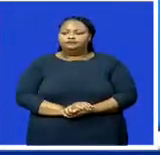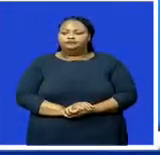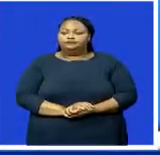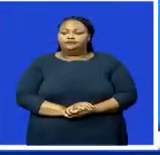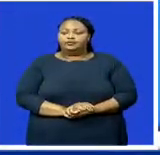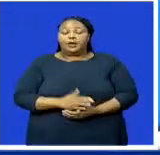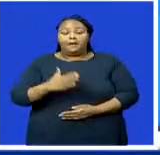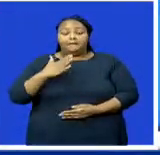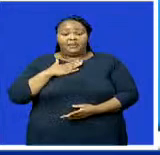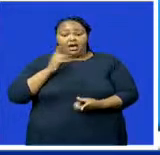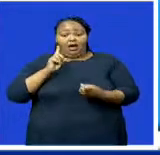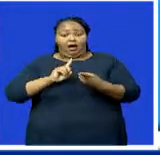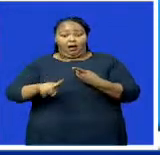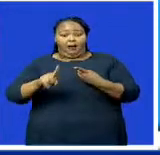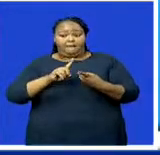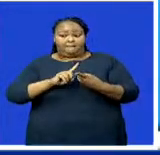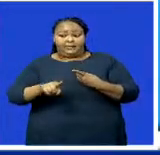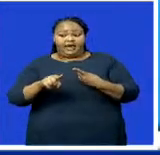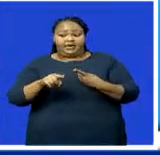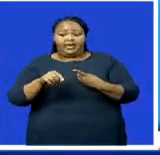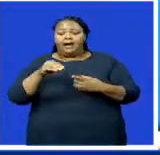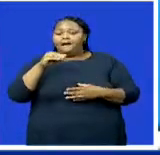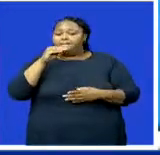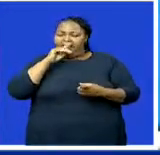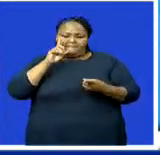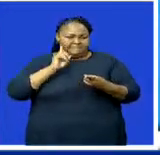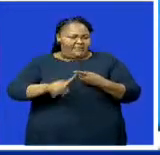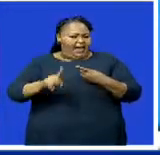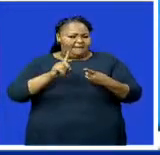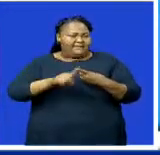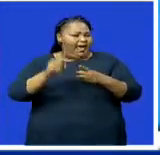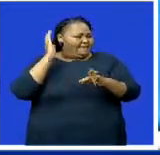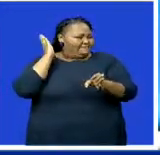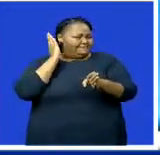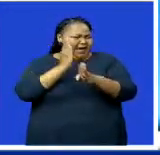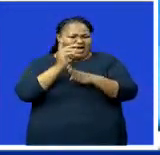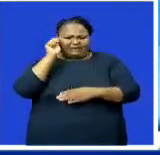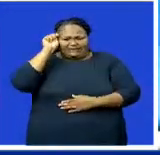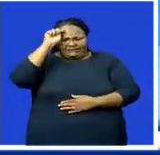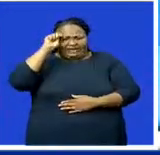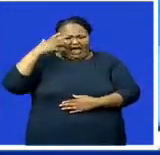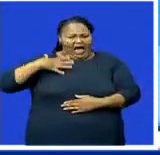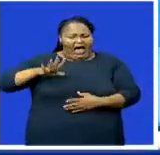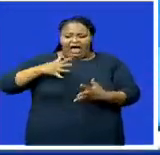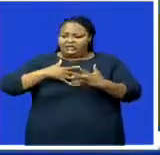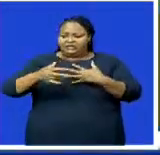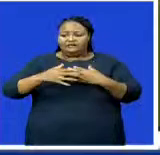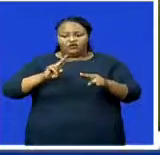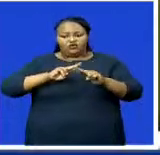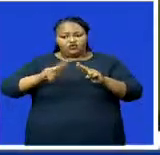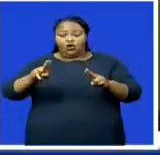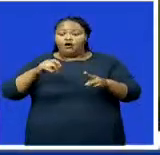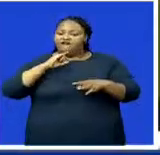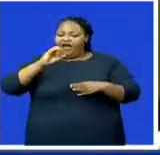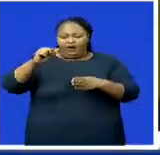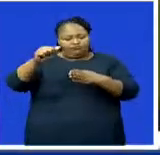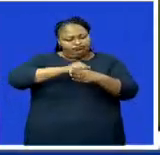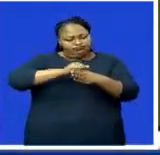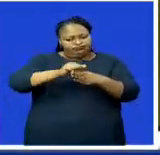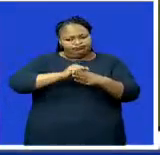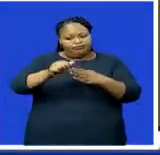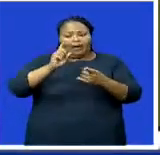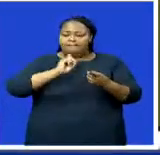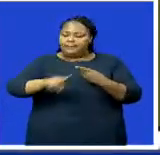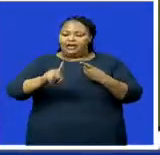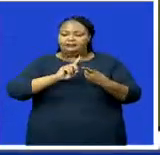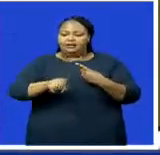ngisinangiyodlala ngiyodlala angibe selomcabanga lokuningi ngiyatilungiselela ngivele ngihambe ngiyodlala. Ka-Royal